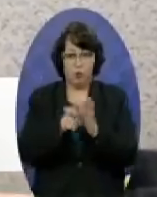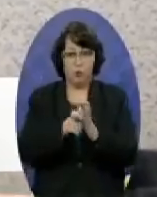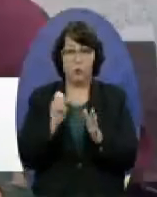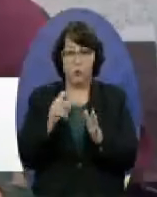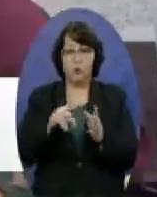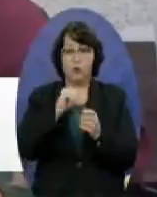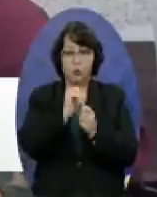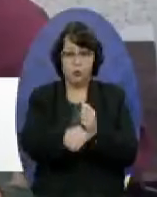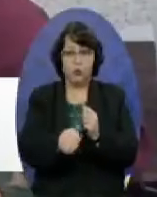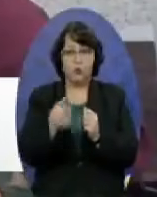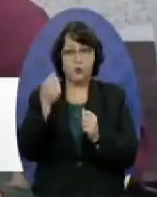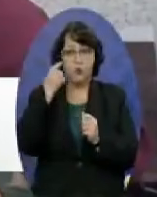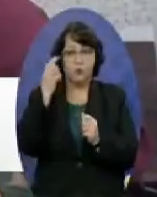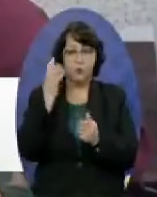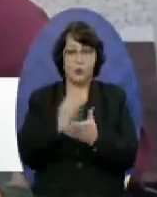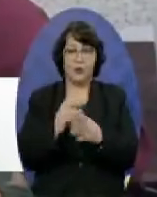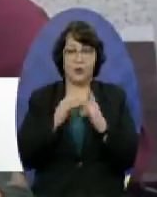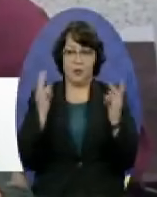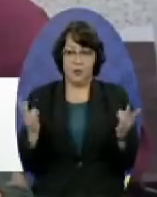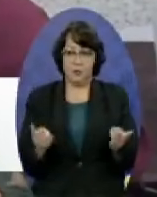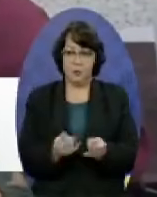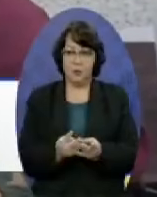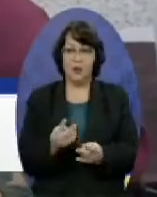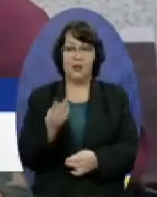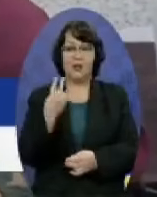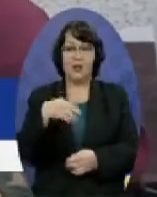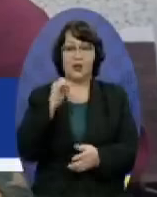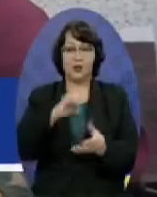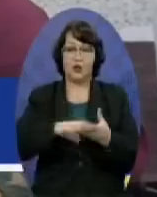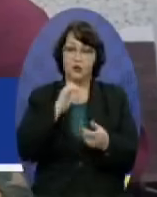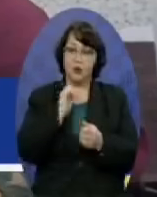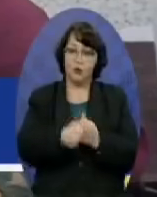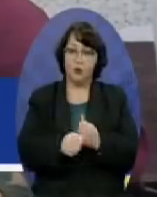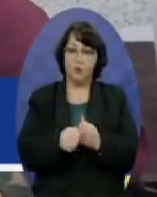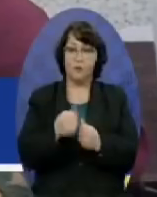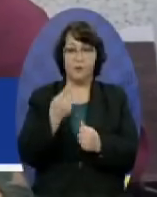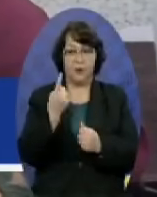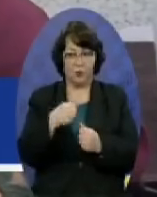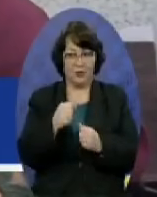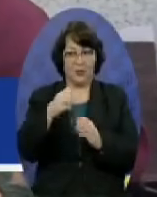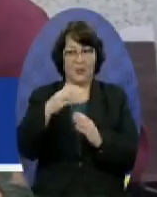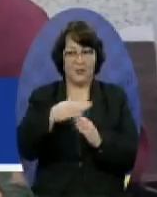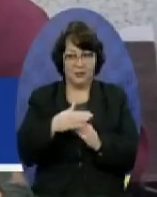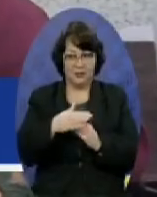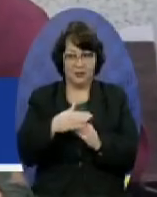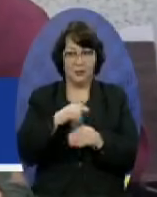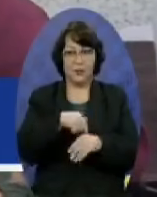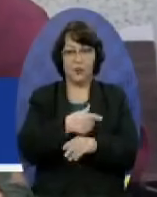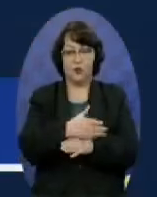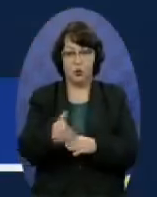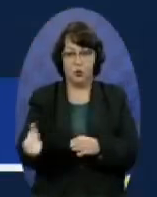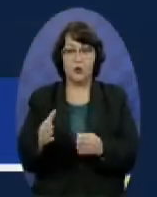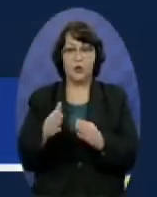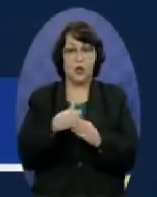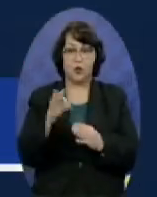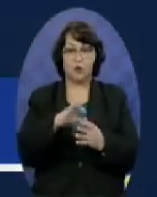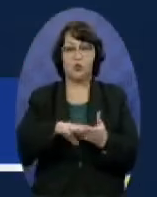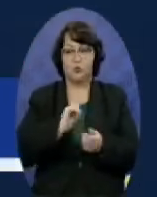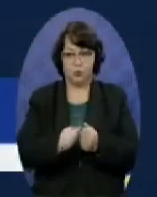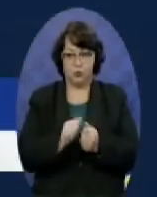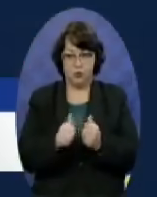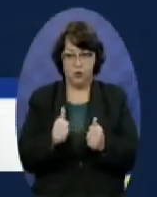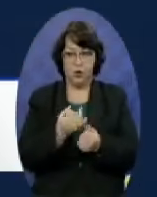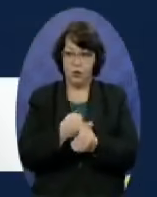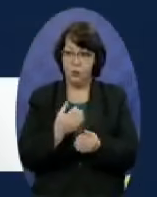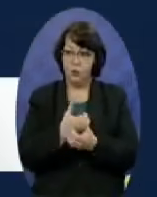байгаа шүү дээ. Нийгэм даатгалаа одоо төлөөд дунд нэг засарцсан тэрний хоосоо тасралтгүй төлж байгаа. Ийм олон